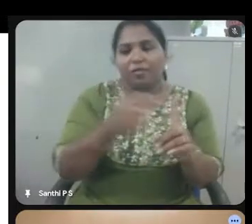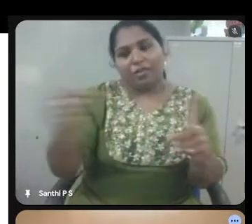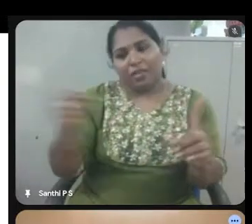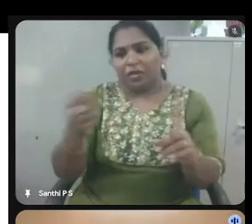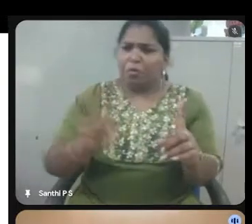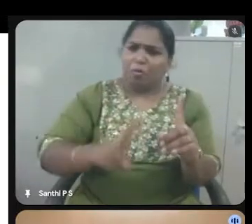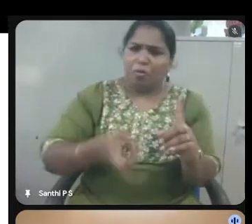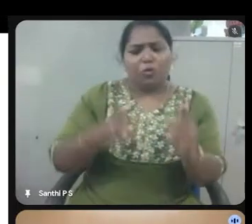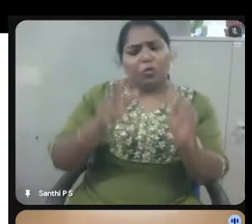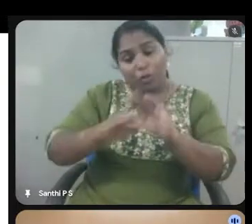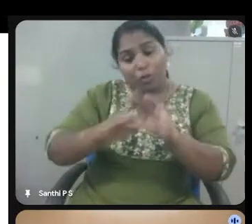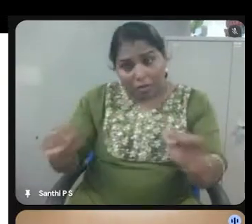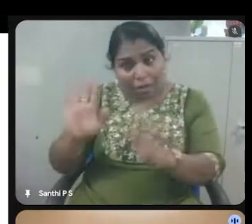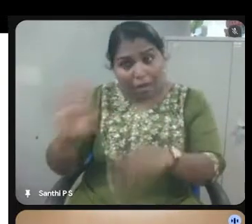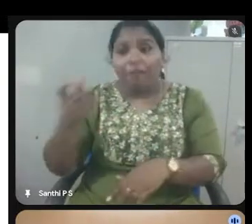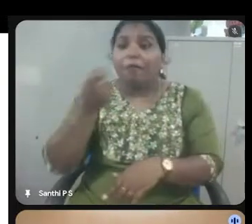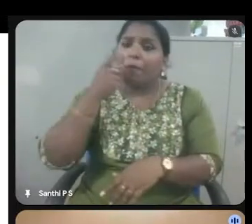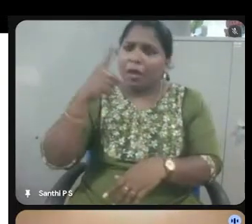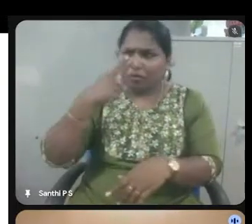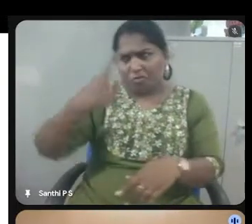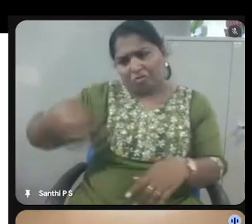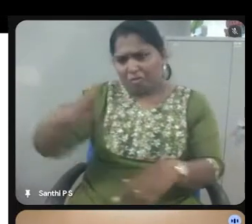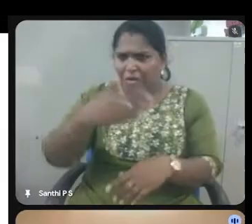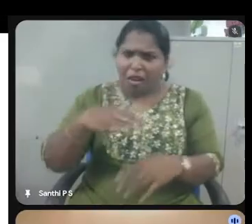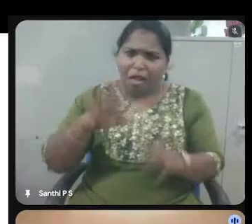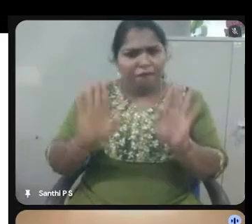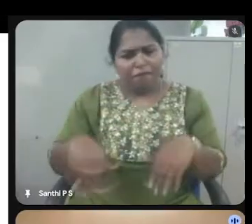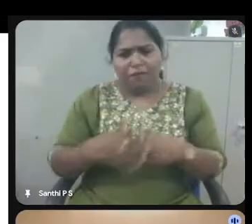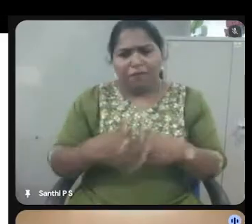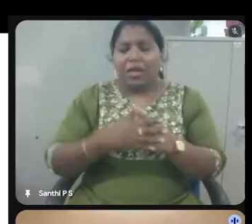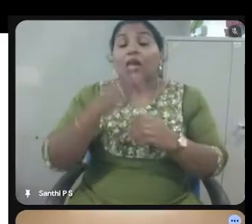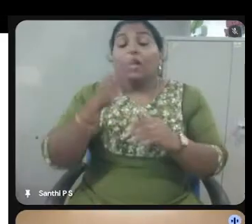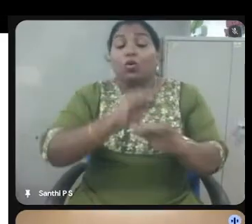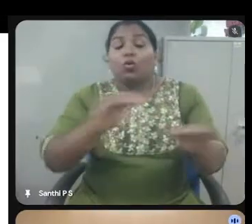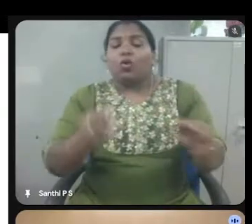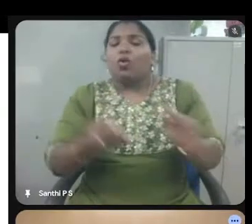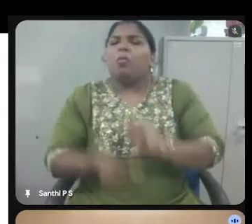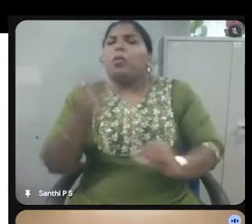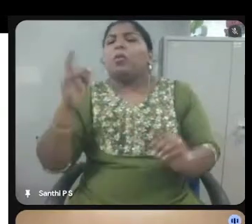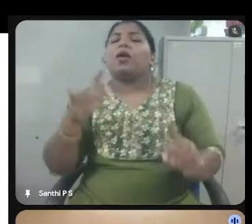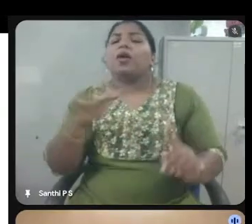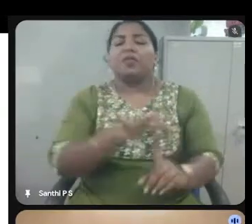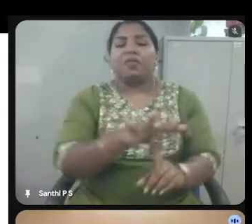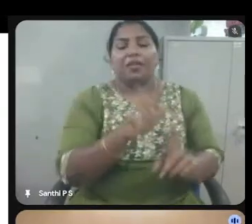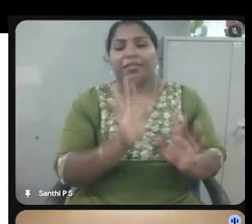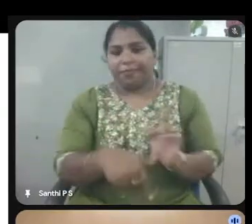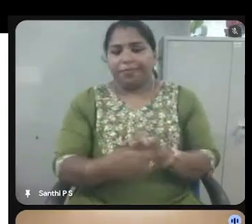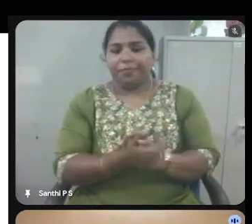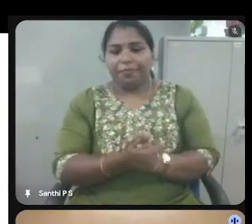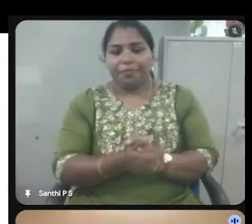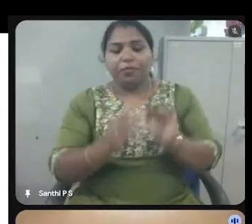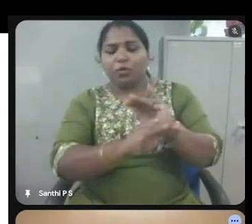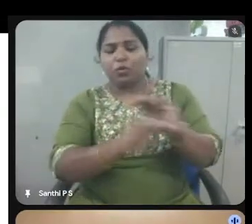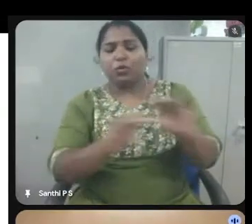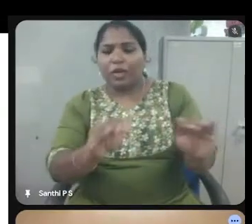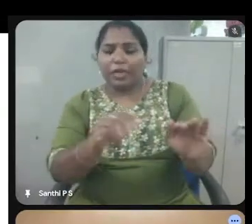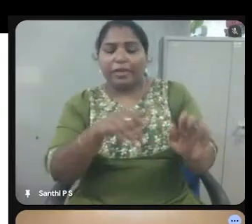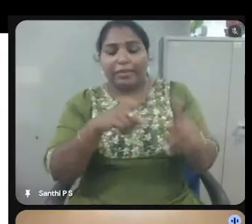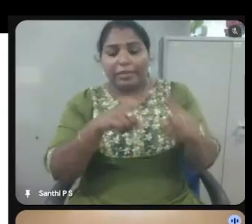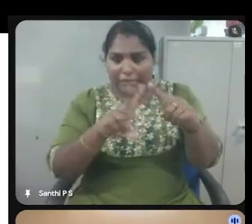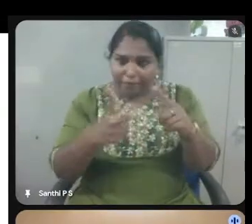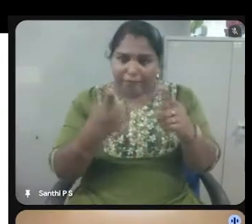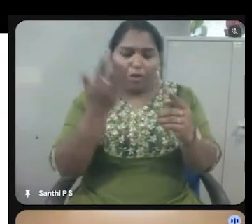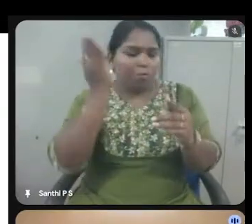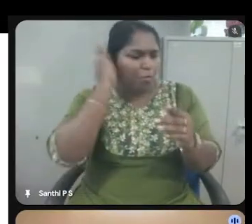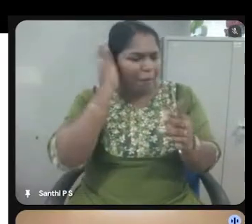തന്നെയാണ്. പക്ഷെ കുട്ടികളിൽ അത് കുറച്ച് കൂടുതൽ ഇൻഫ്ലുവൻസ് ചെയ്യുന്നുണ്ട്. അപ്പോൾ കുട്ടികളുടെ സ്ക്രീൻ ടൈമിനെ കുറിച്ച്